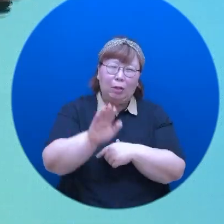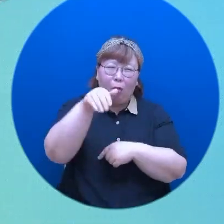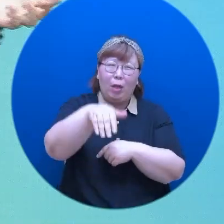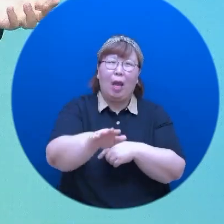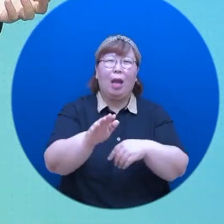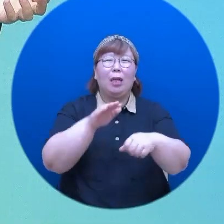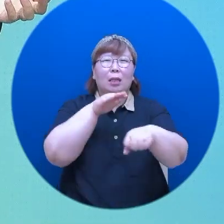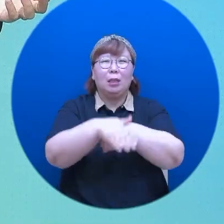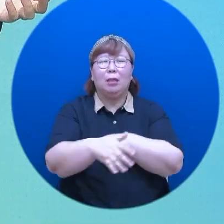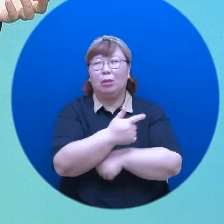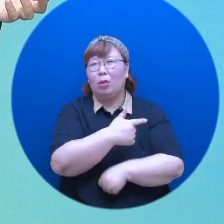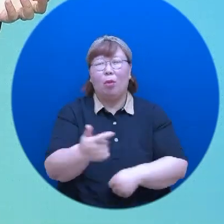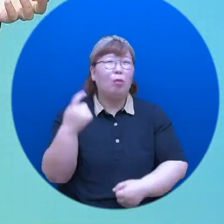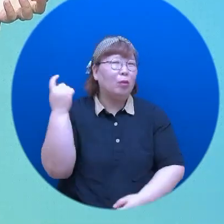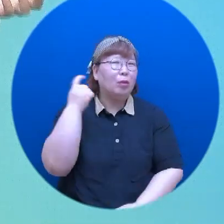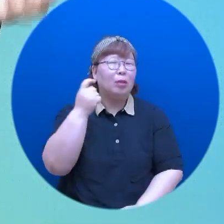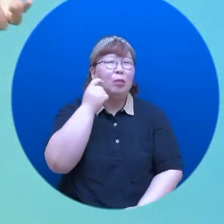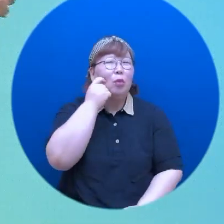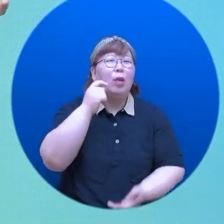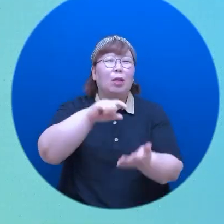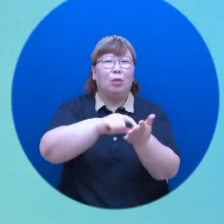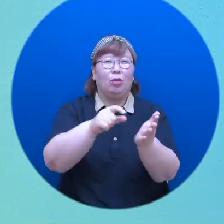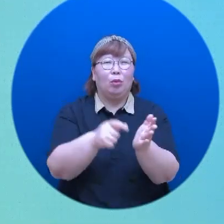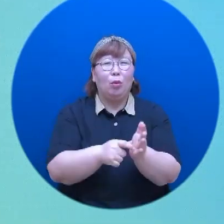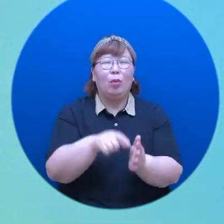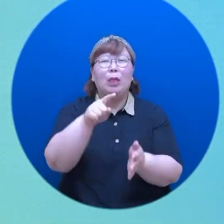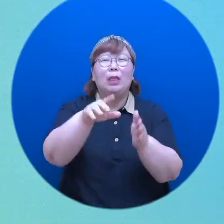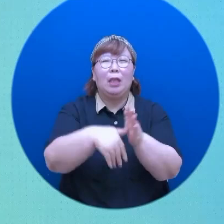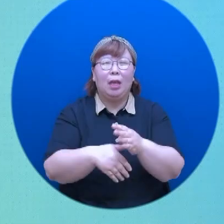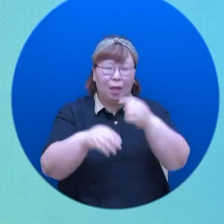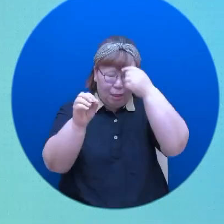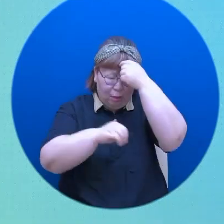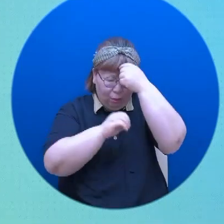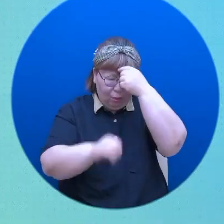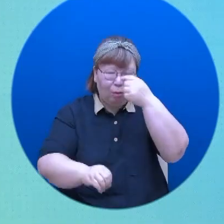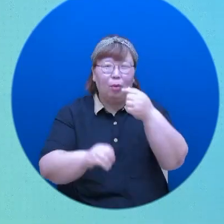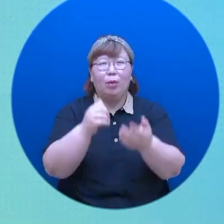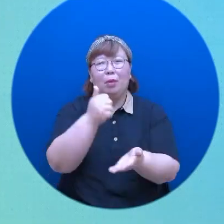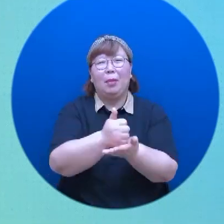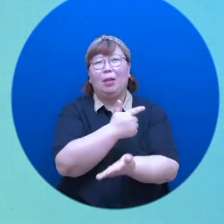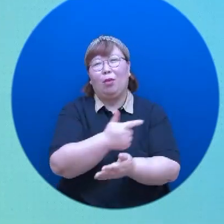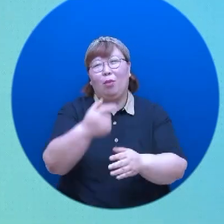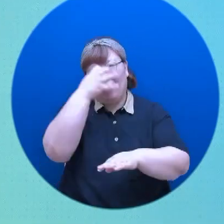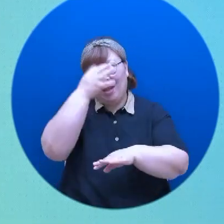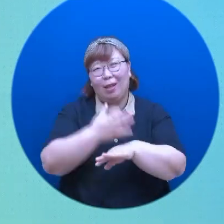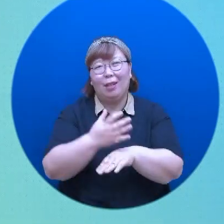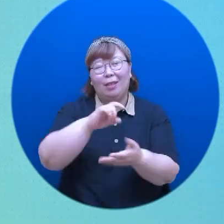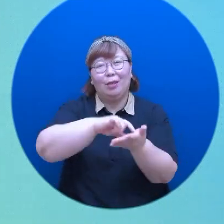그 당시 성도님들께 얼마나 죄송하던지 그리고 감사하던지.